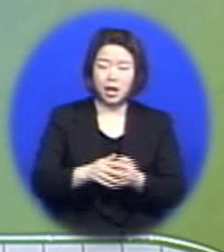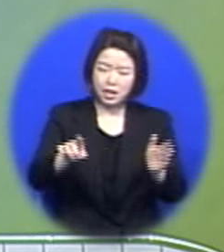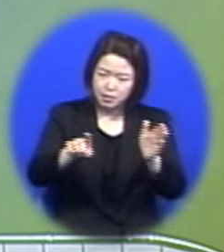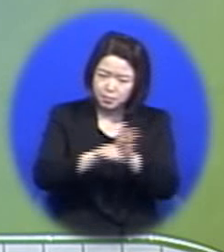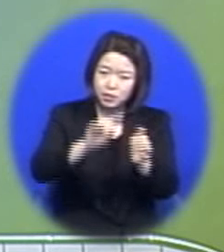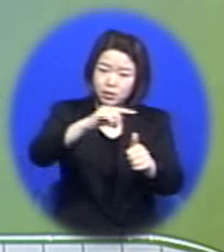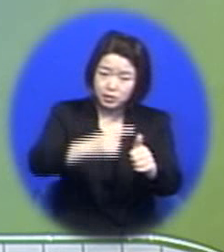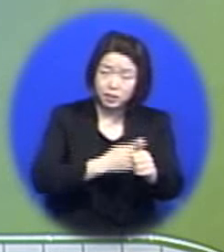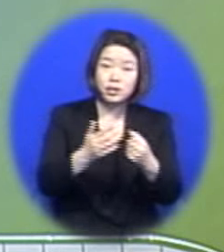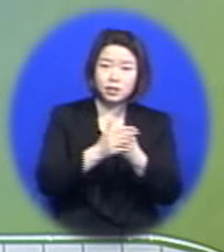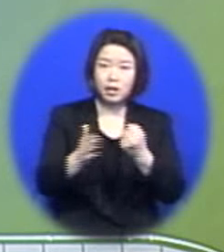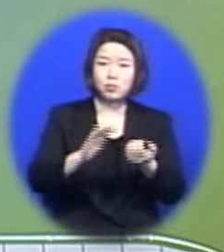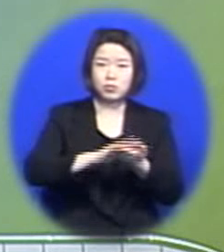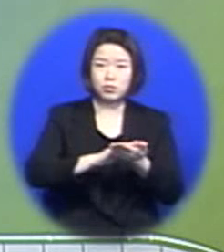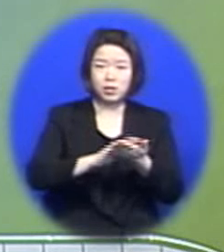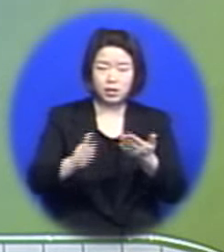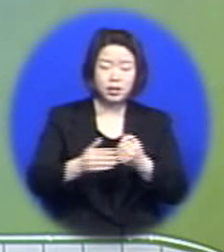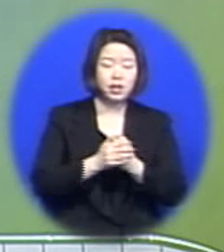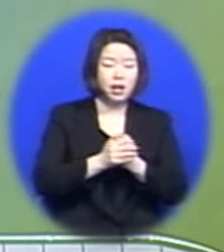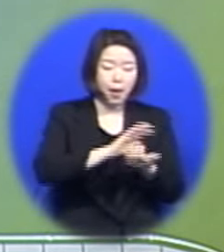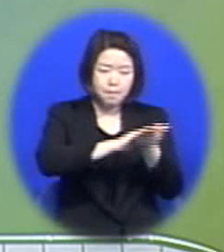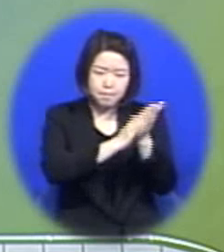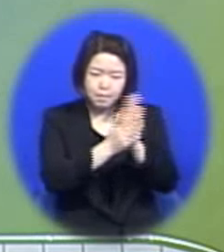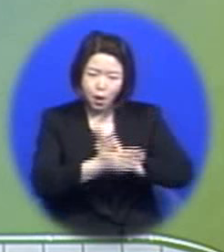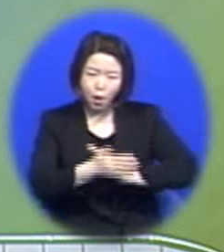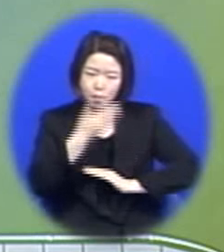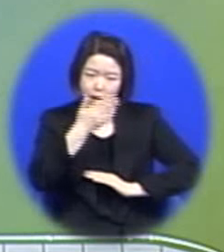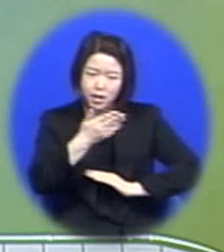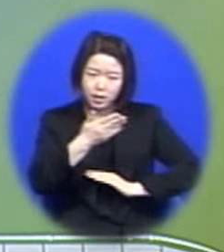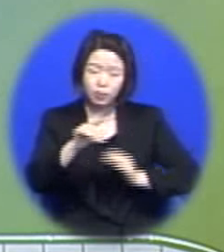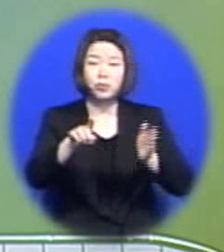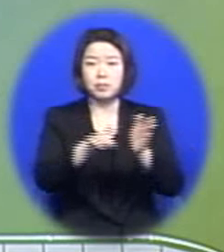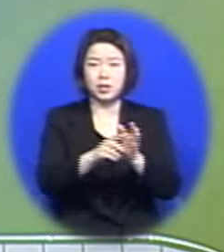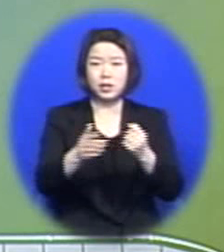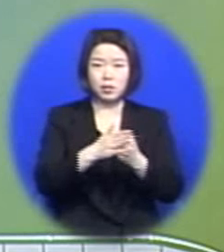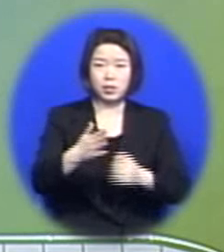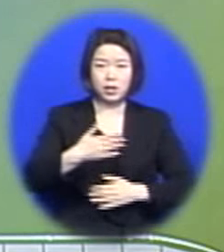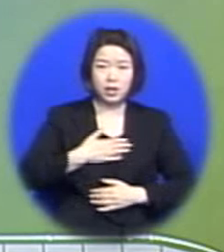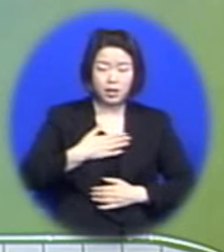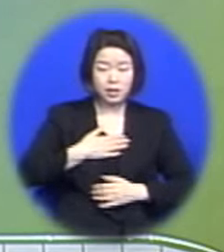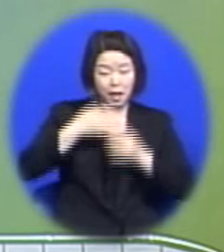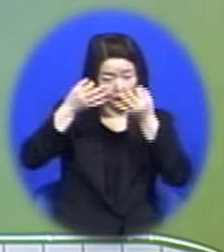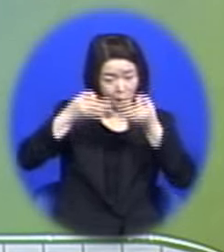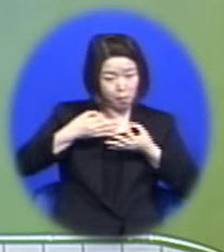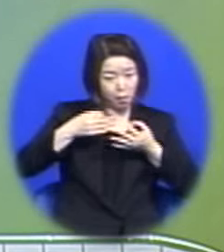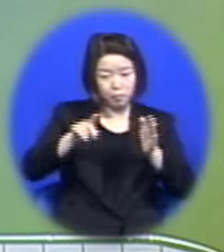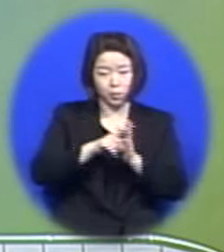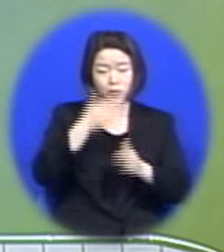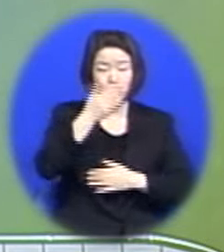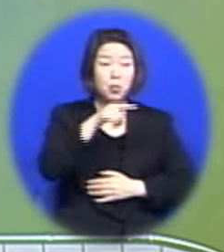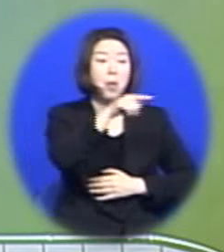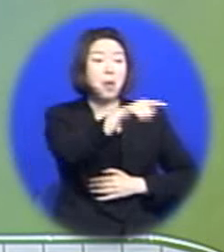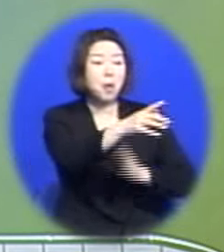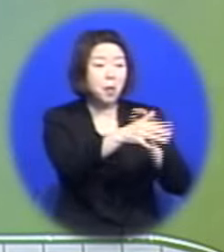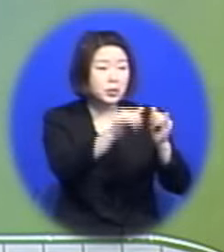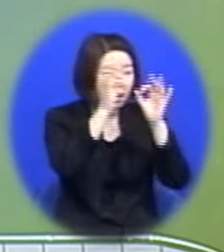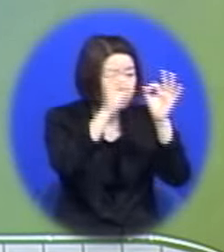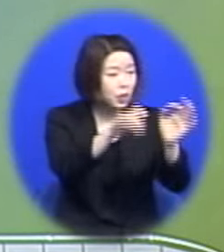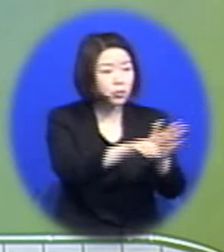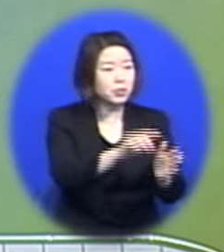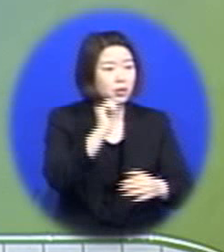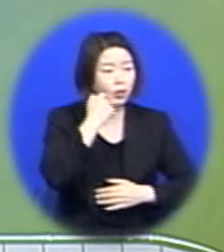믿어지니까, 변화될 것이라고 믿어지니까, 나를 보면 믿을 수 없고 그 사람을 보면 믿을 수가 없지만 부활의